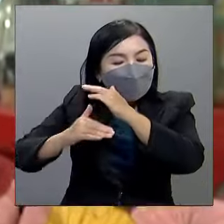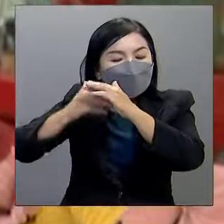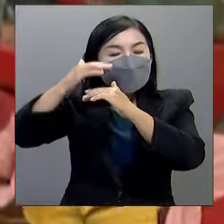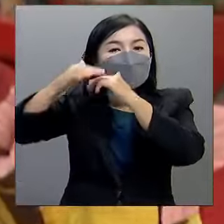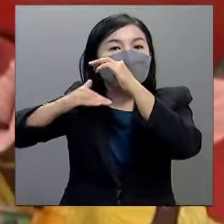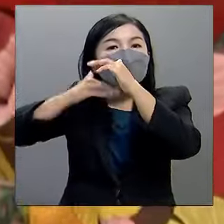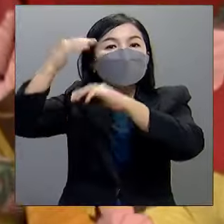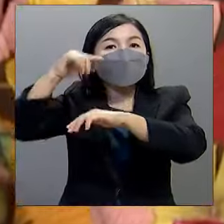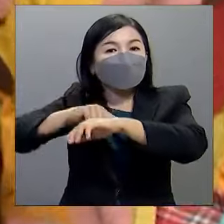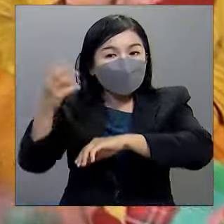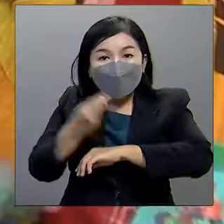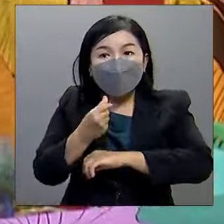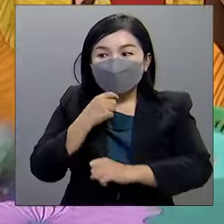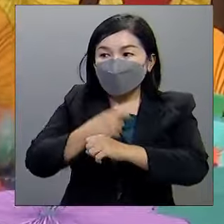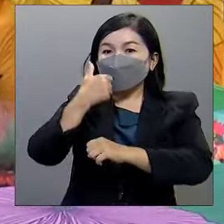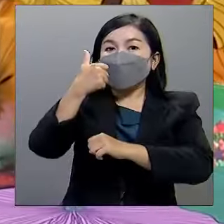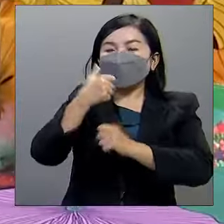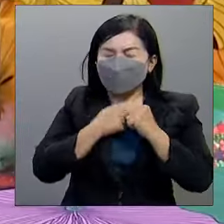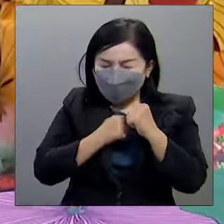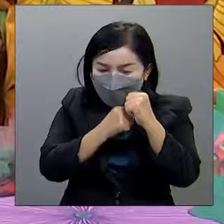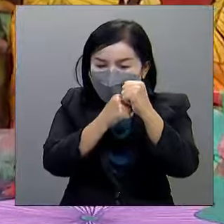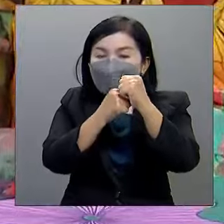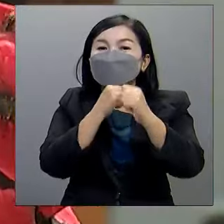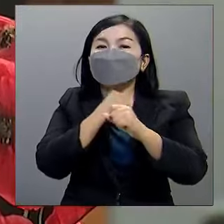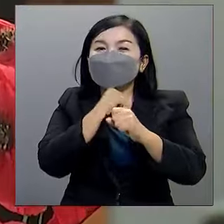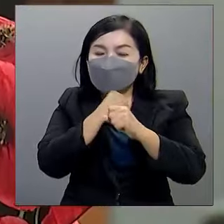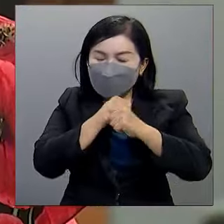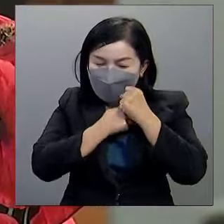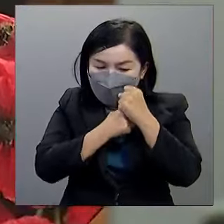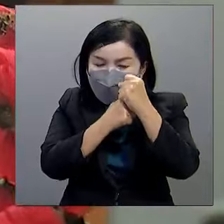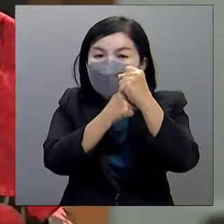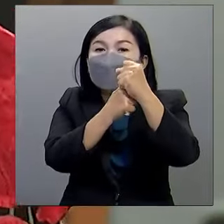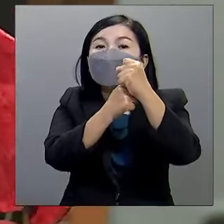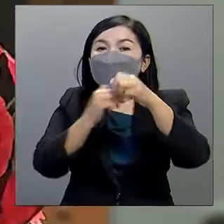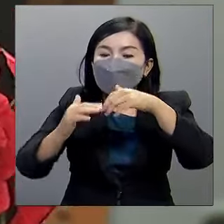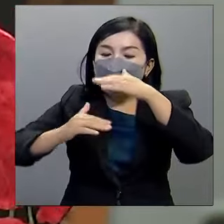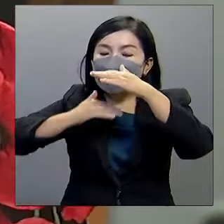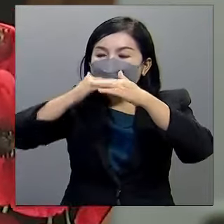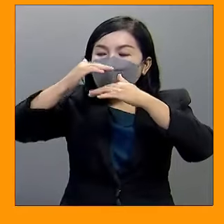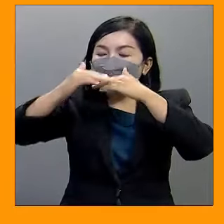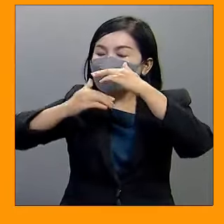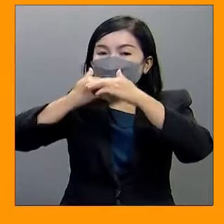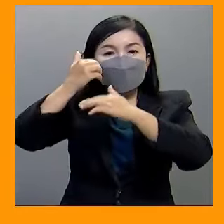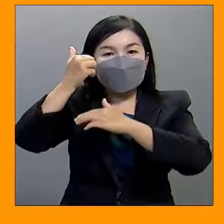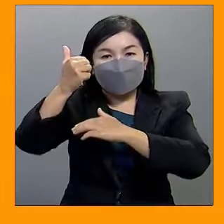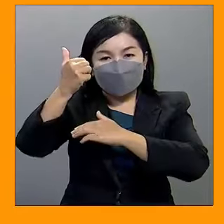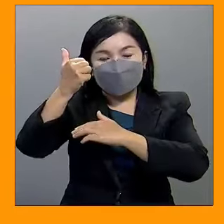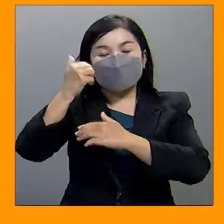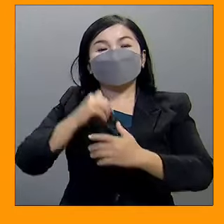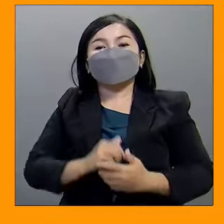ามันเร็วกว่าที่เราคิดด้วยซ้ำอะแต่เราก็พยายามที่จะทำให้มันแบบในการโตอะเหมือนเติบโตอย่างมีคุณภาพที่สุด